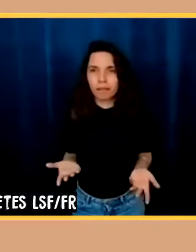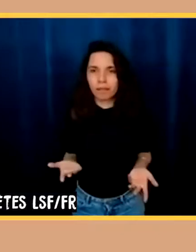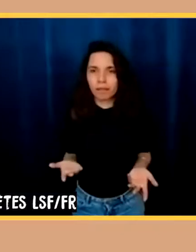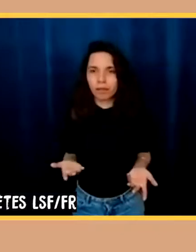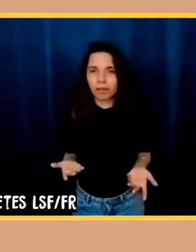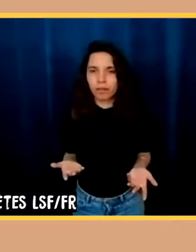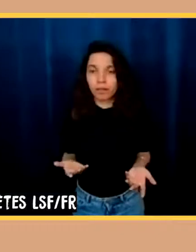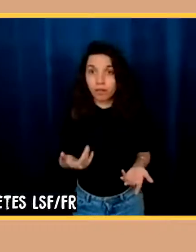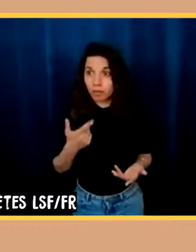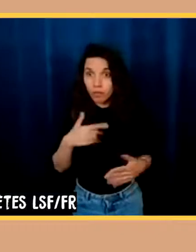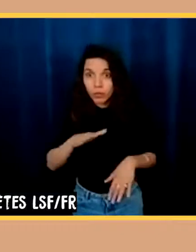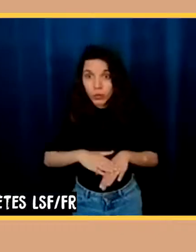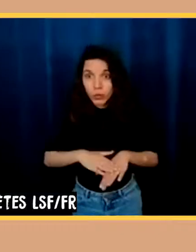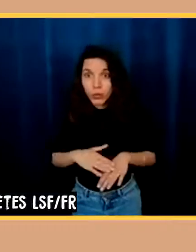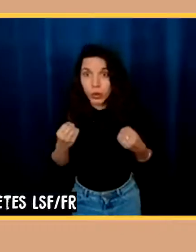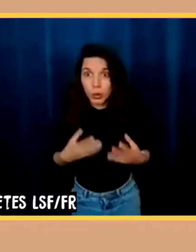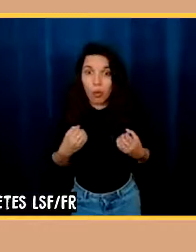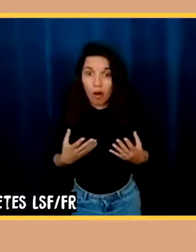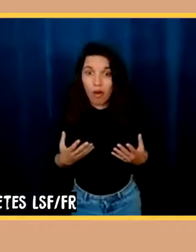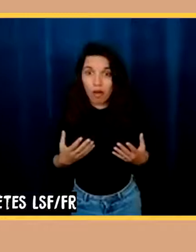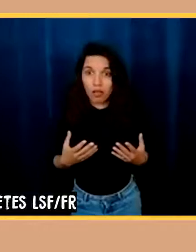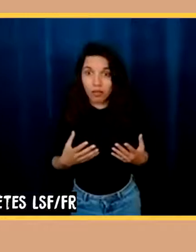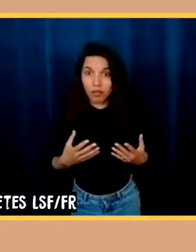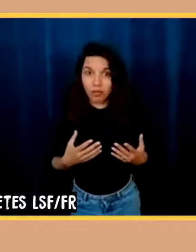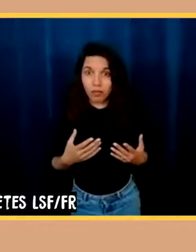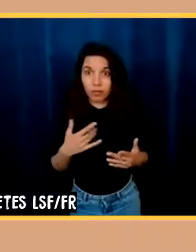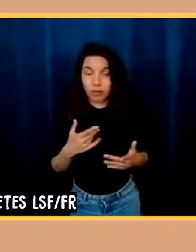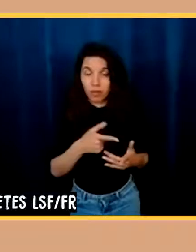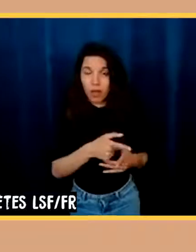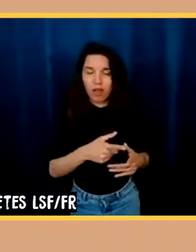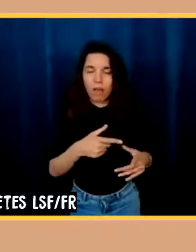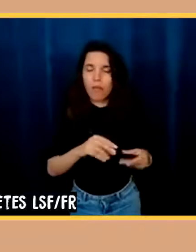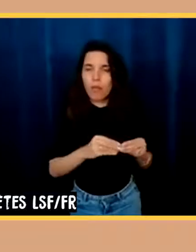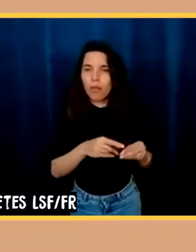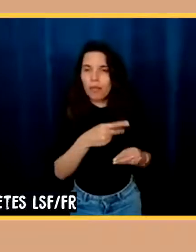introduction, très souvent, il y a une cause masculine derrière ce problème-là.